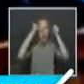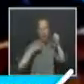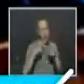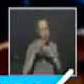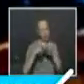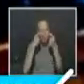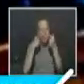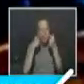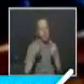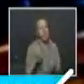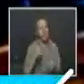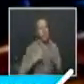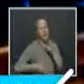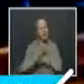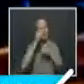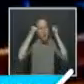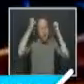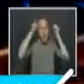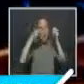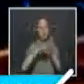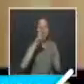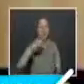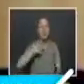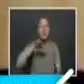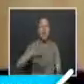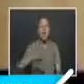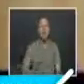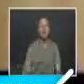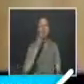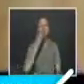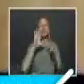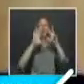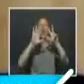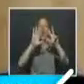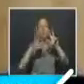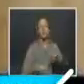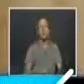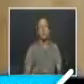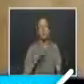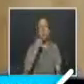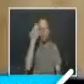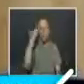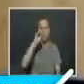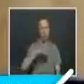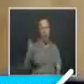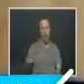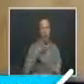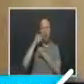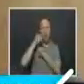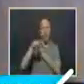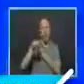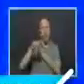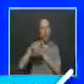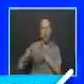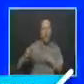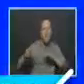בכי, אני יצאתי למחאה הזאת, כי יש לי ילד קטן בן 8. אם הייתי יכול לקחת אותו מפה, להעיף